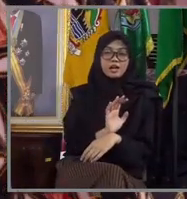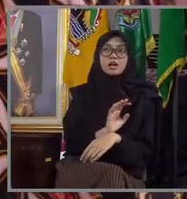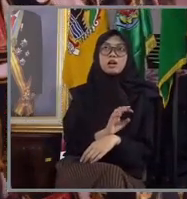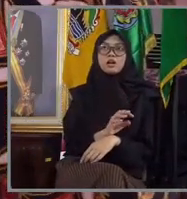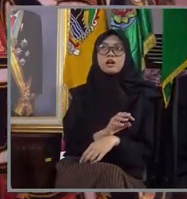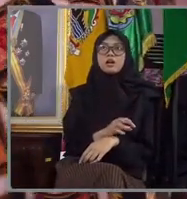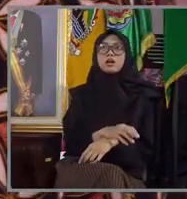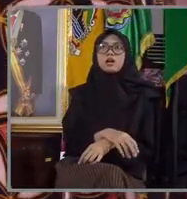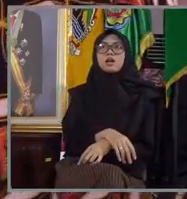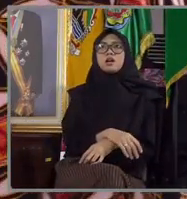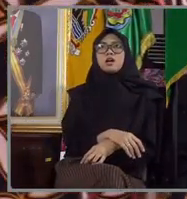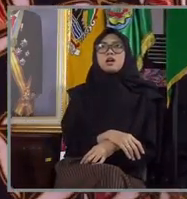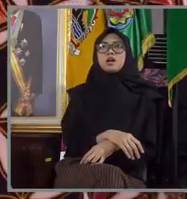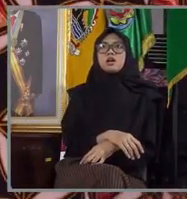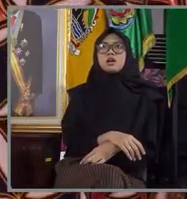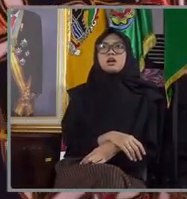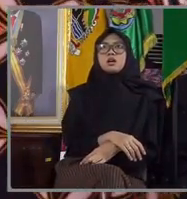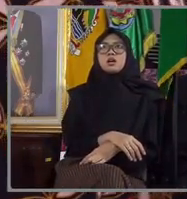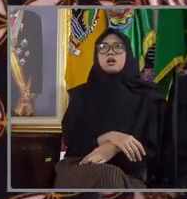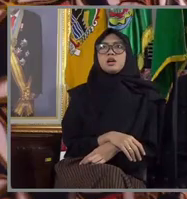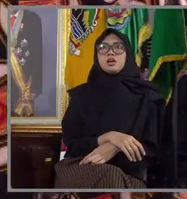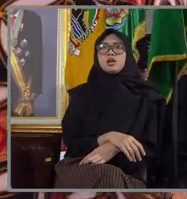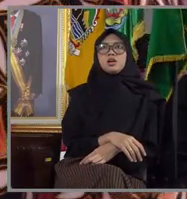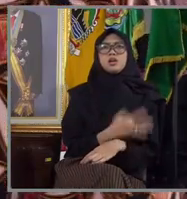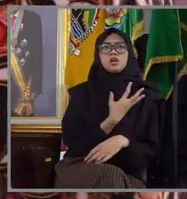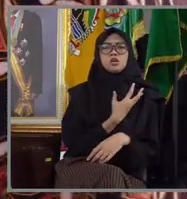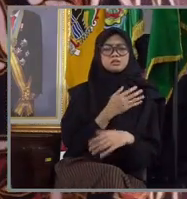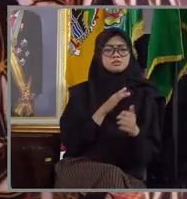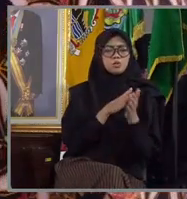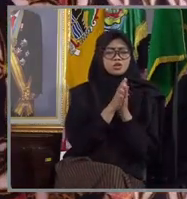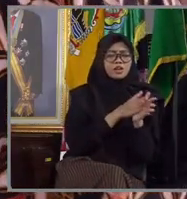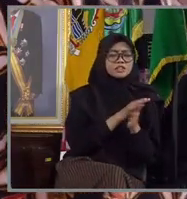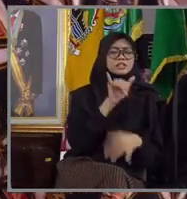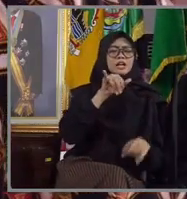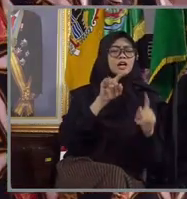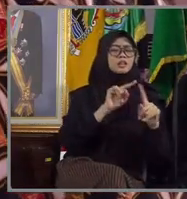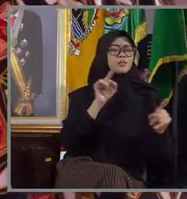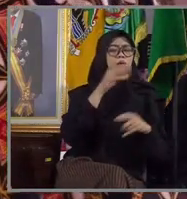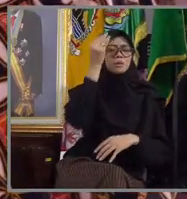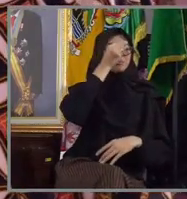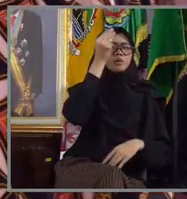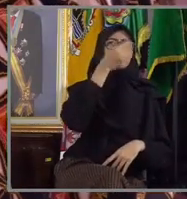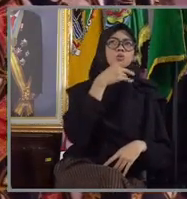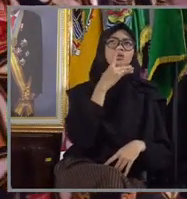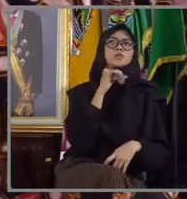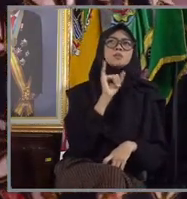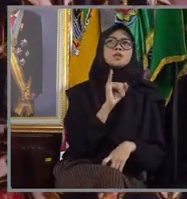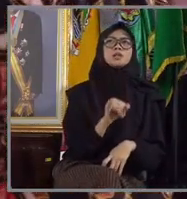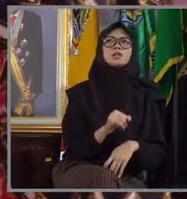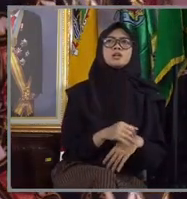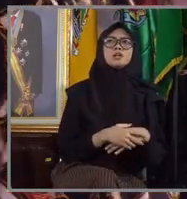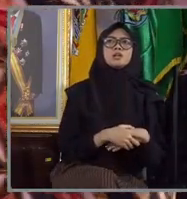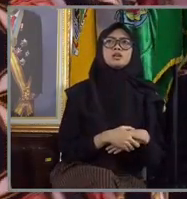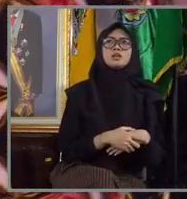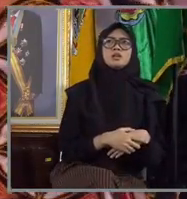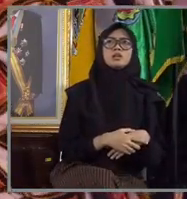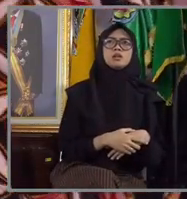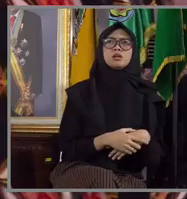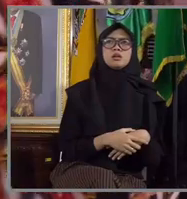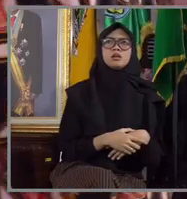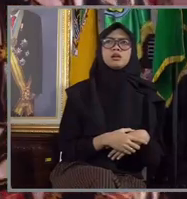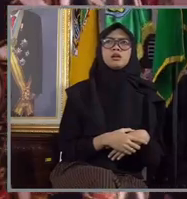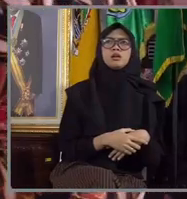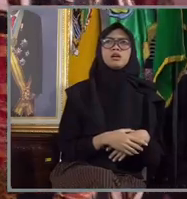sakit tapi bingung mau Hai yang masih masa itu bikin pingin dia tapi gimana